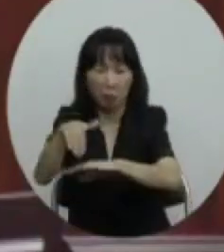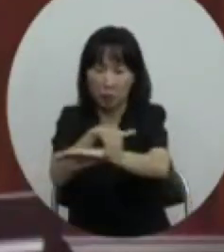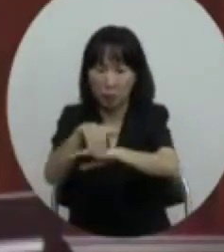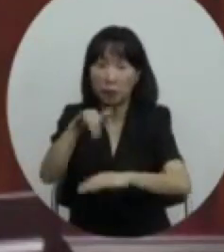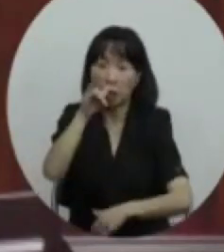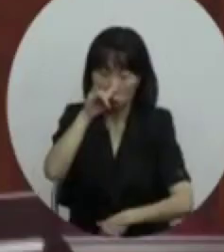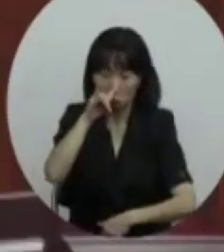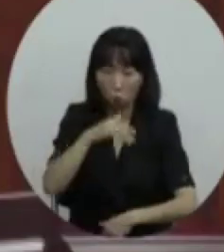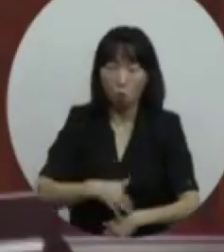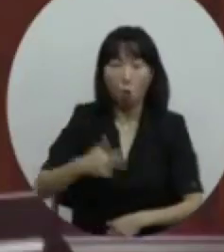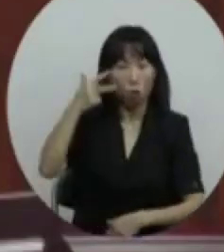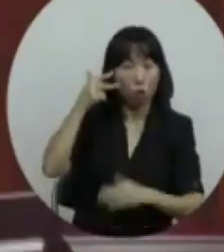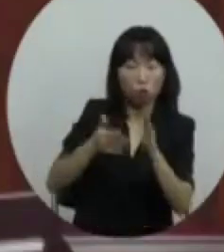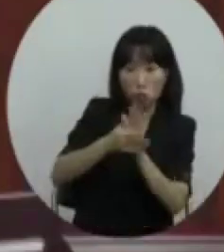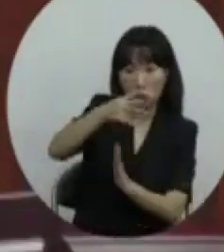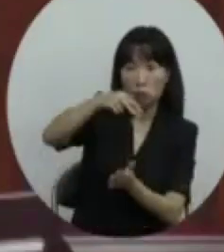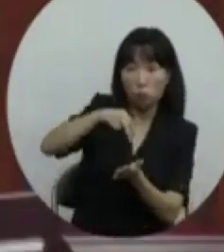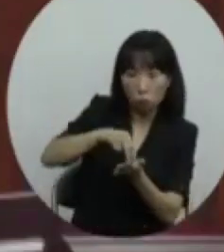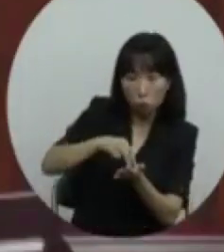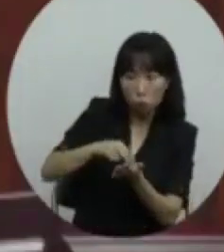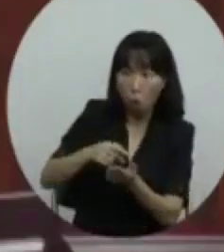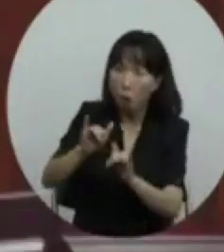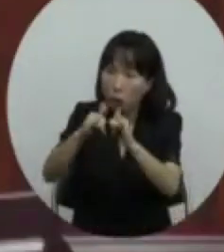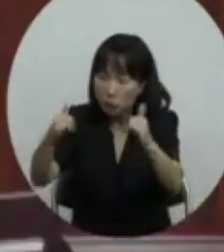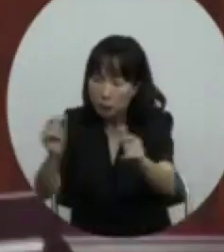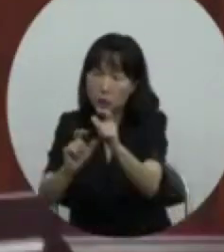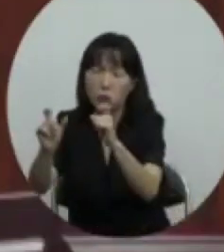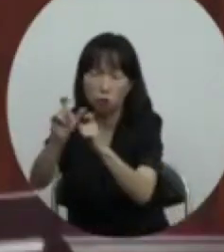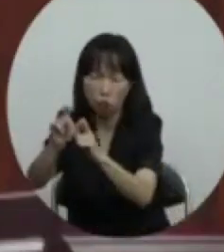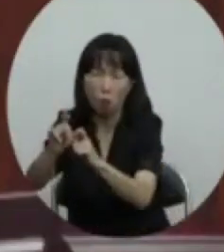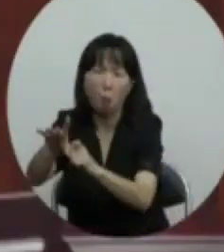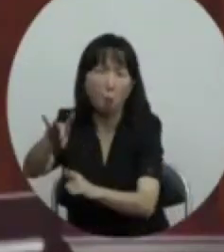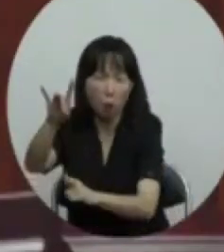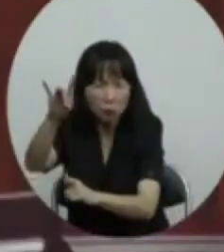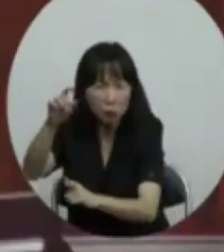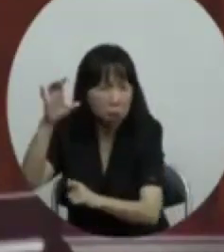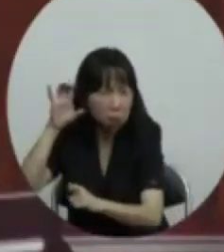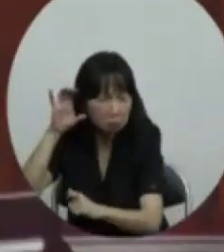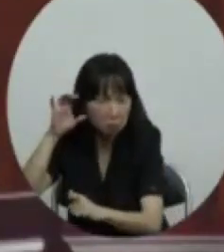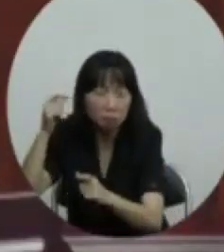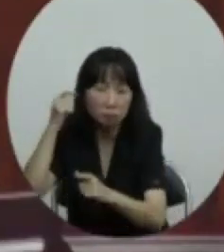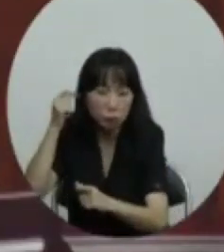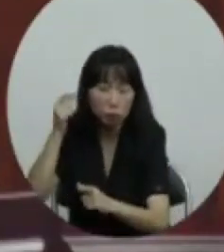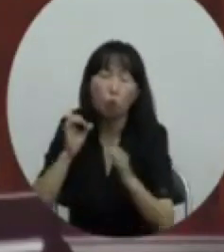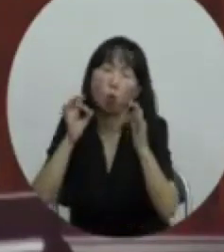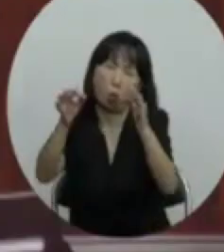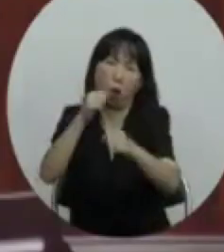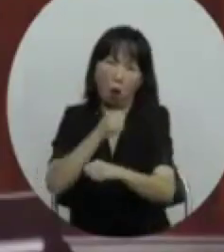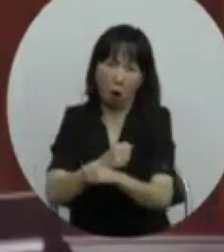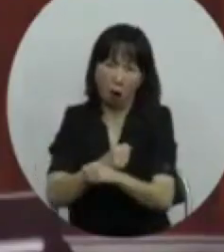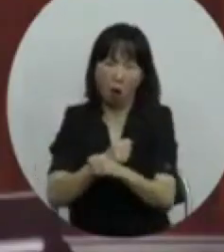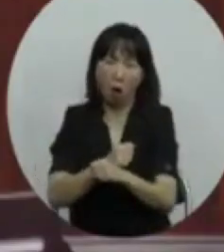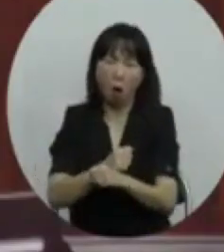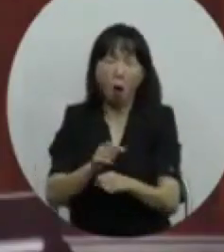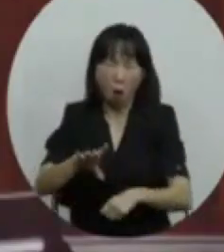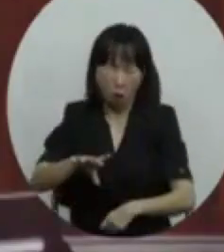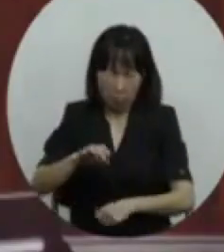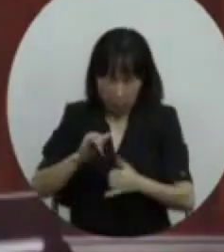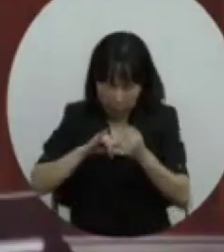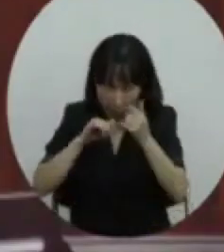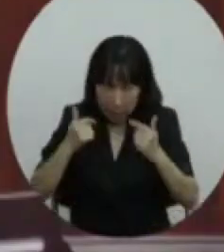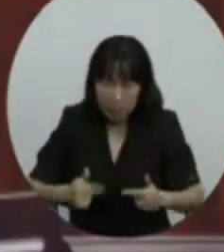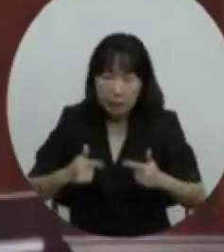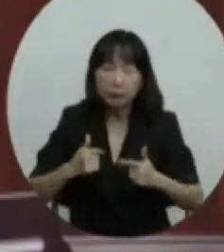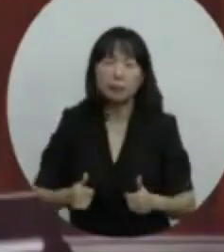귀 기울이고 시민들과 함께 성장하는 도시를 만들기 위해 노력할 것이며 항상 최선을 다할